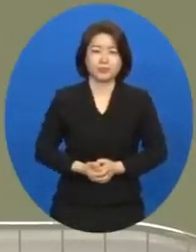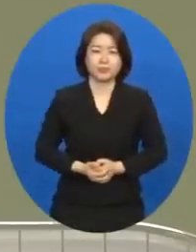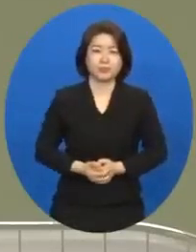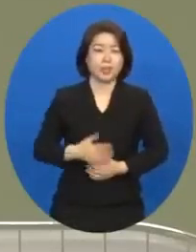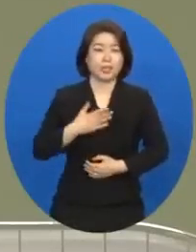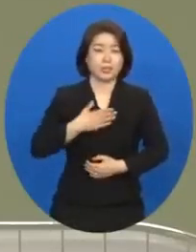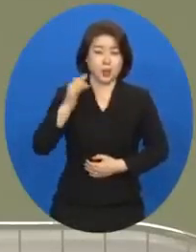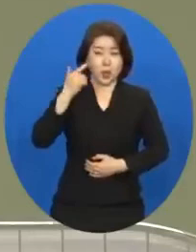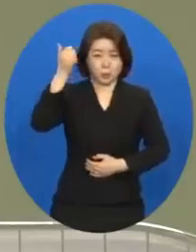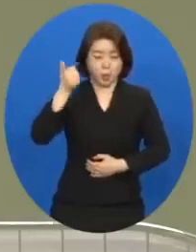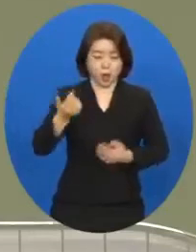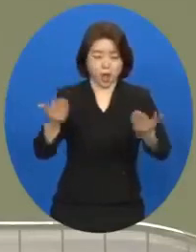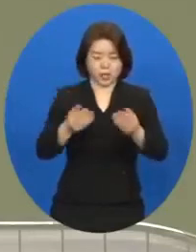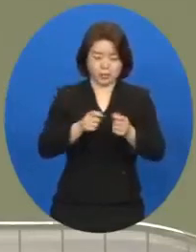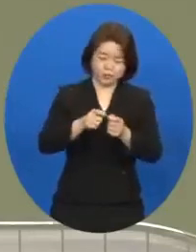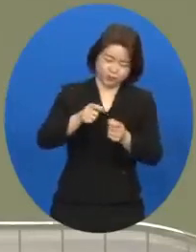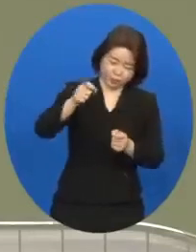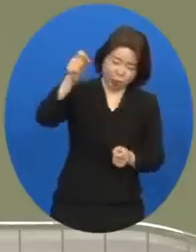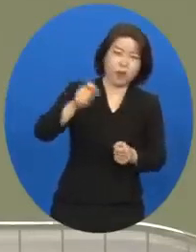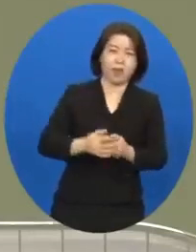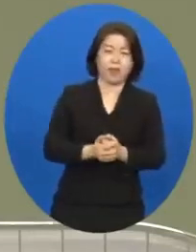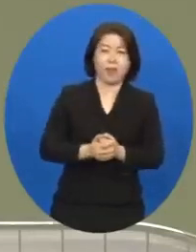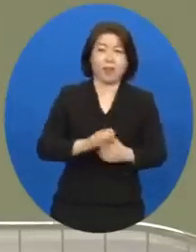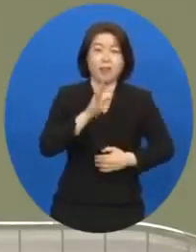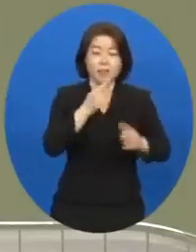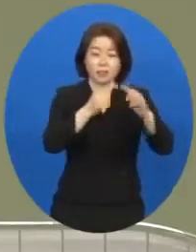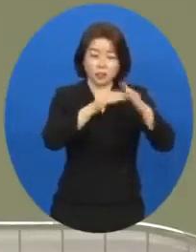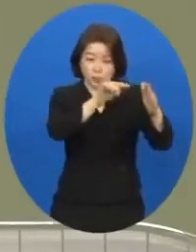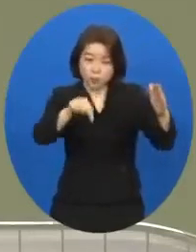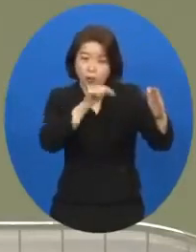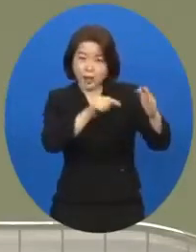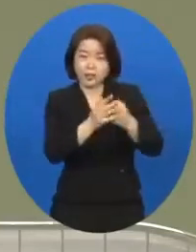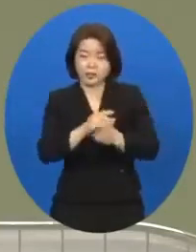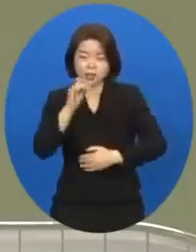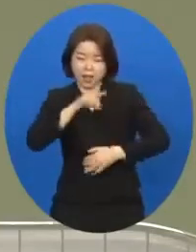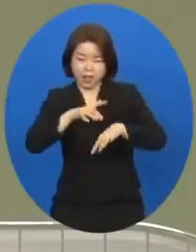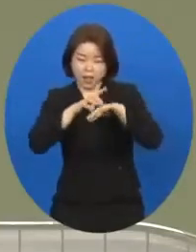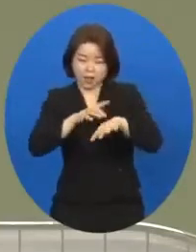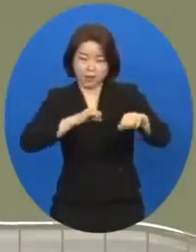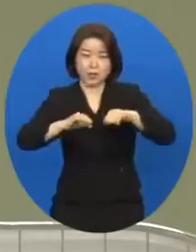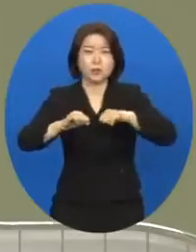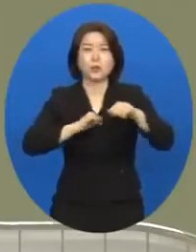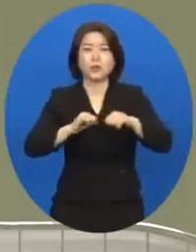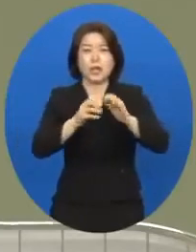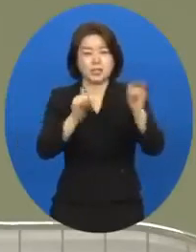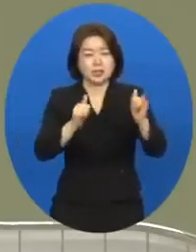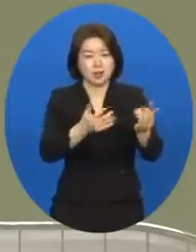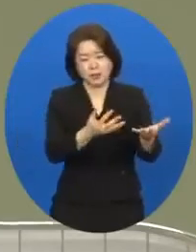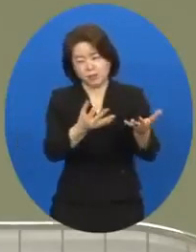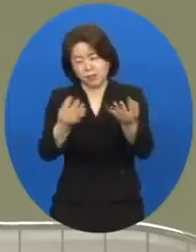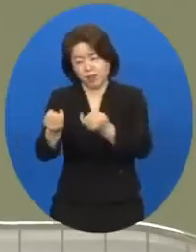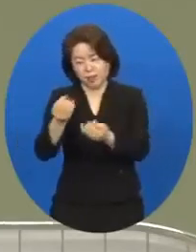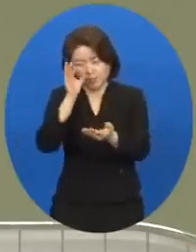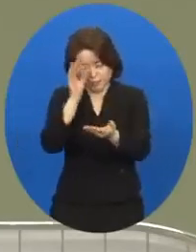저는 목회하면서 실제로 교회 안에서 악마 노릇을 하는 분들을 많이